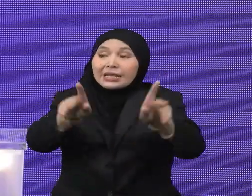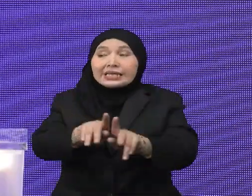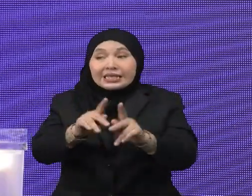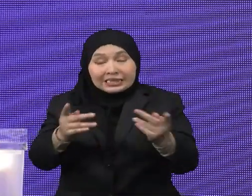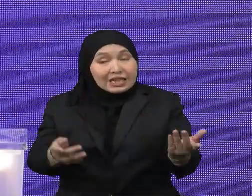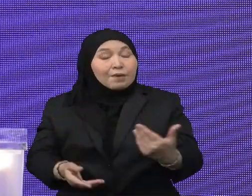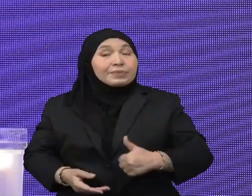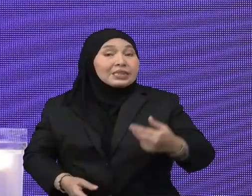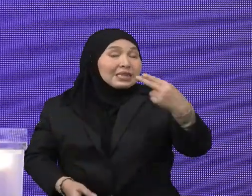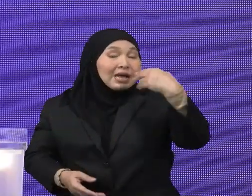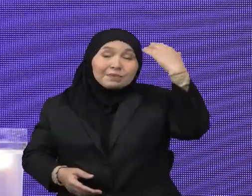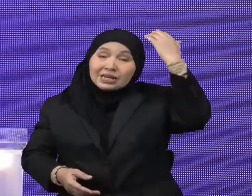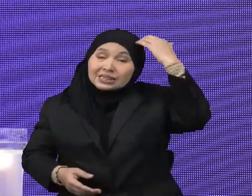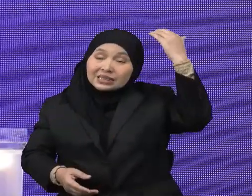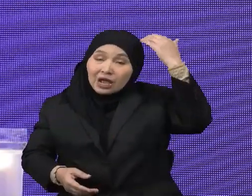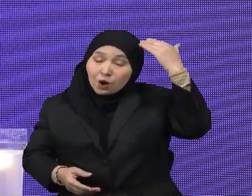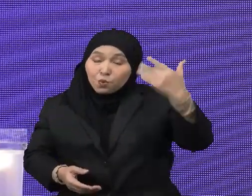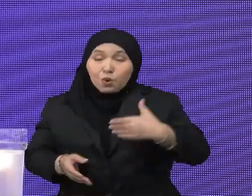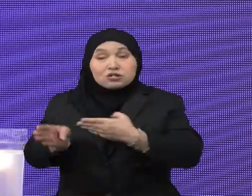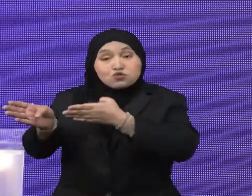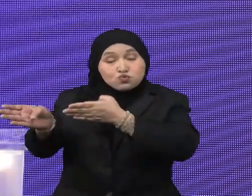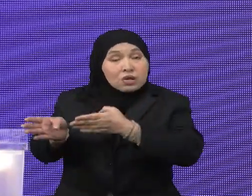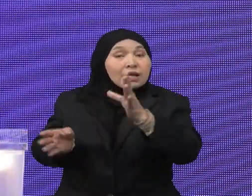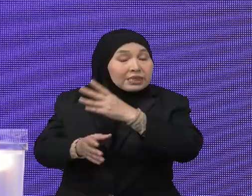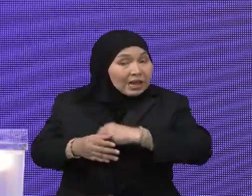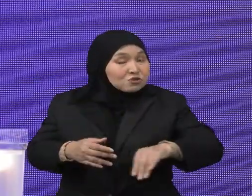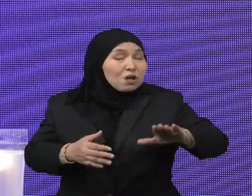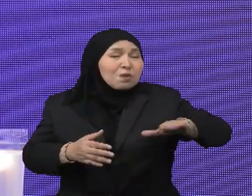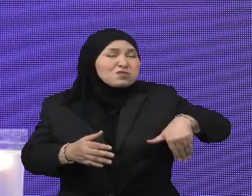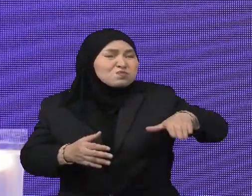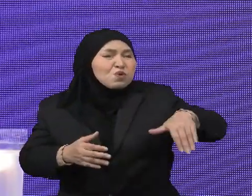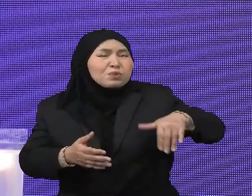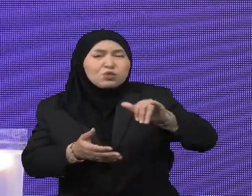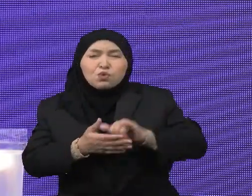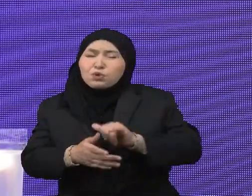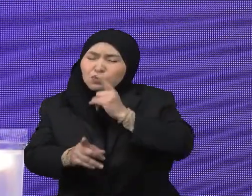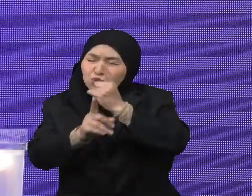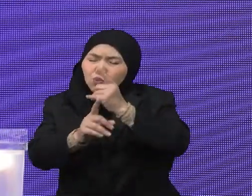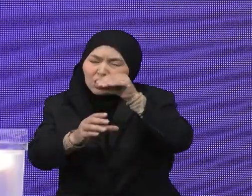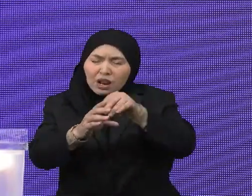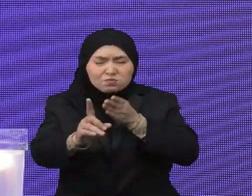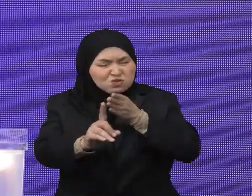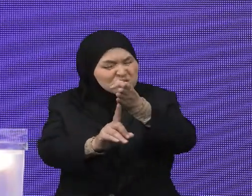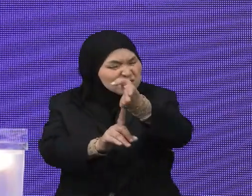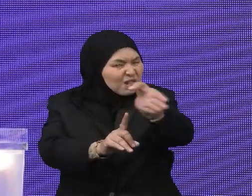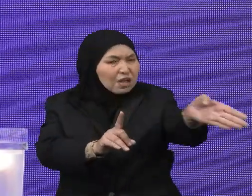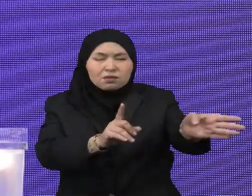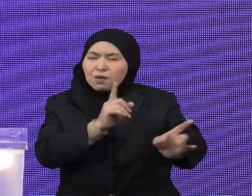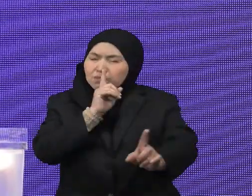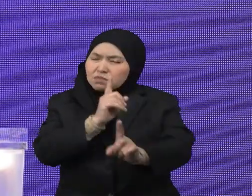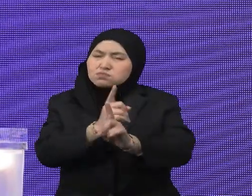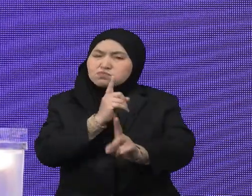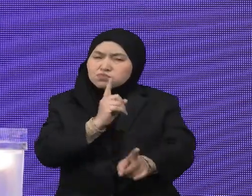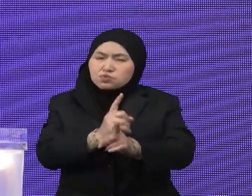dan hikmah Kitab Alquran dan hikmah sunnah meskipun sebelumnya mereka benar-benar dalam kesesatan yang nyata dalam ayat ini